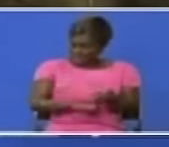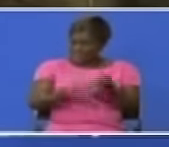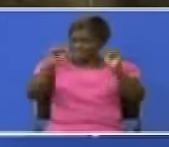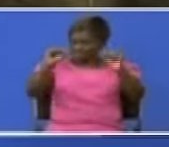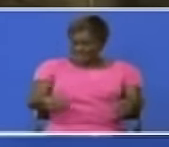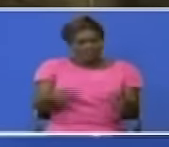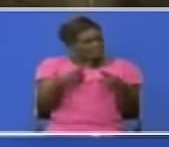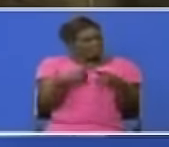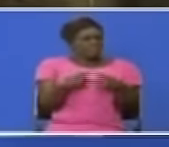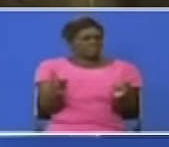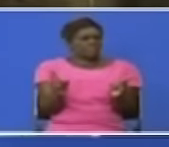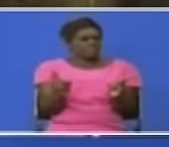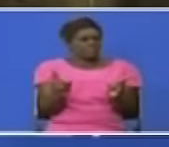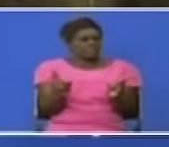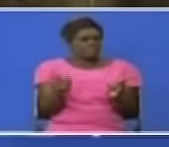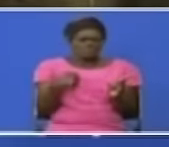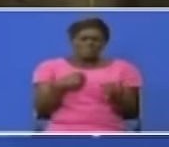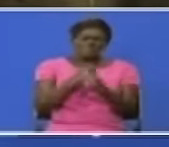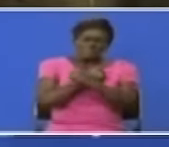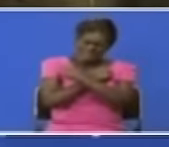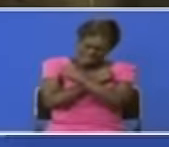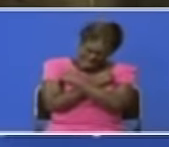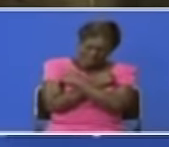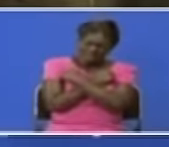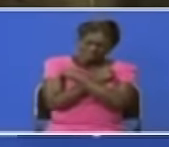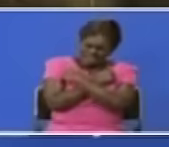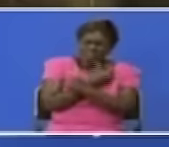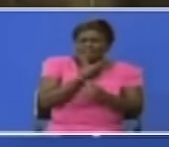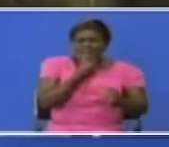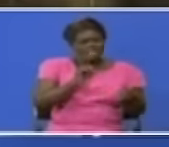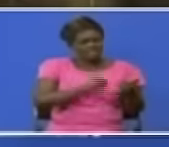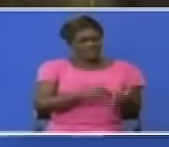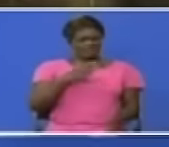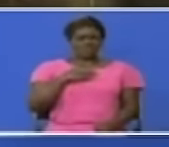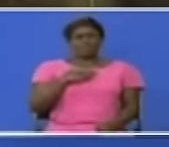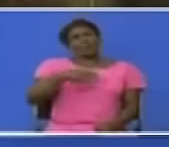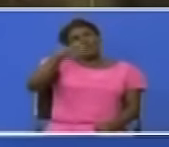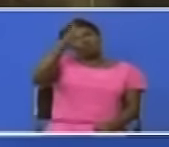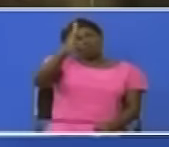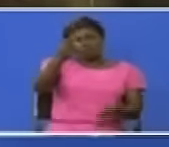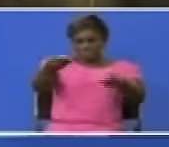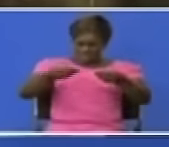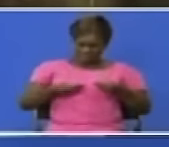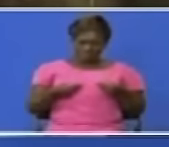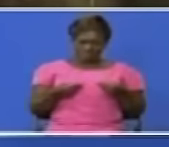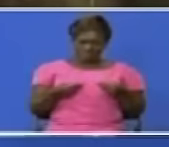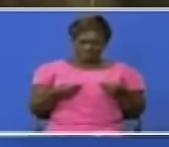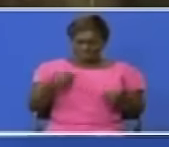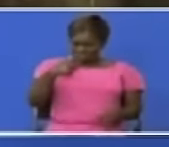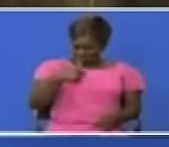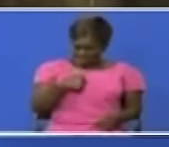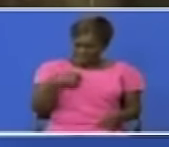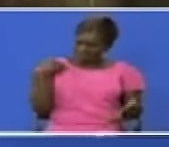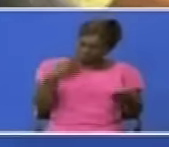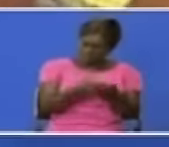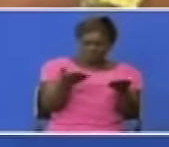young, lakini sababu upendo wangu na mume wangu ni upendo ambao Mungu alikuwa ametupatia, ndio sababu